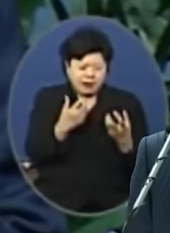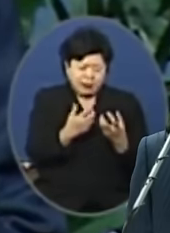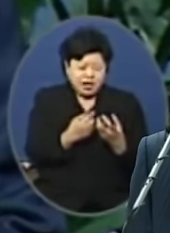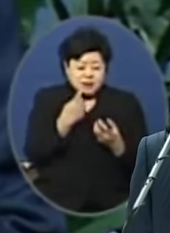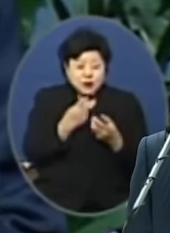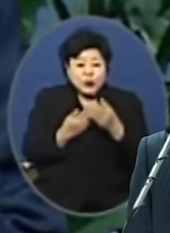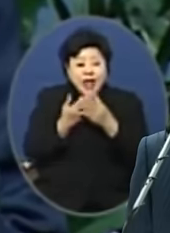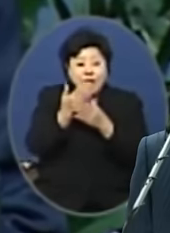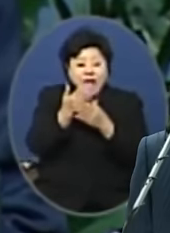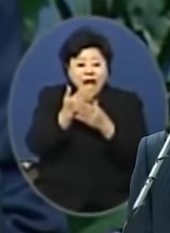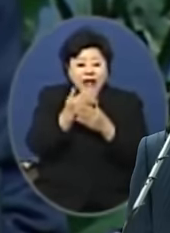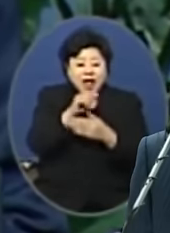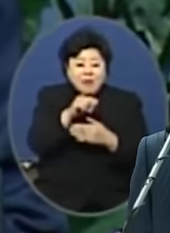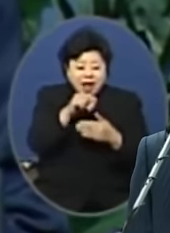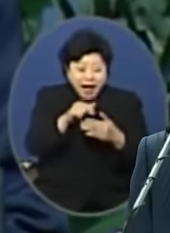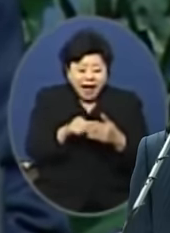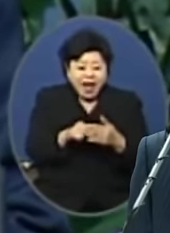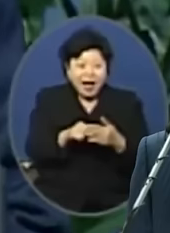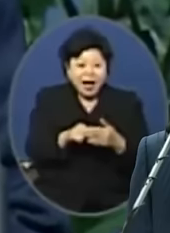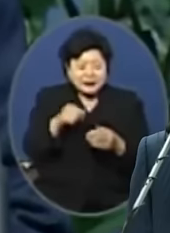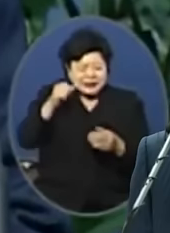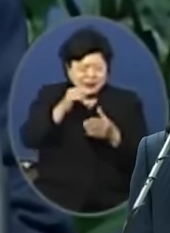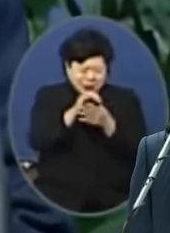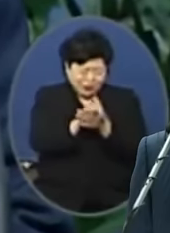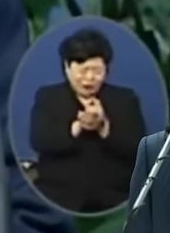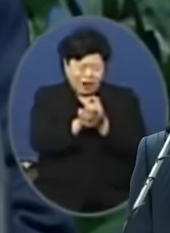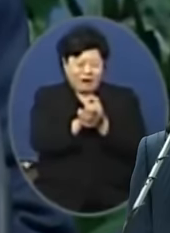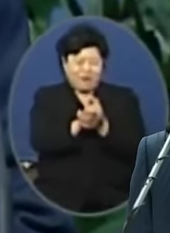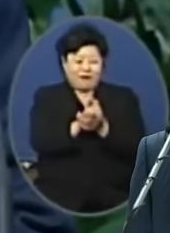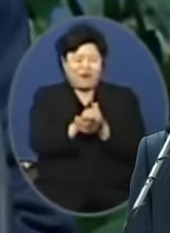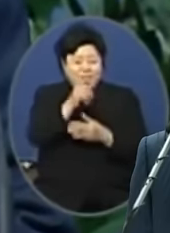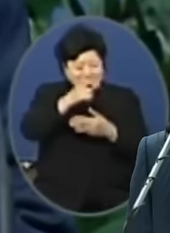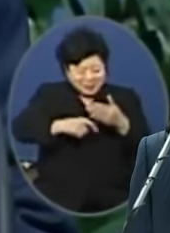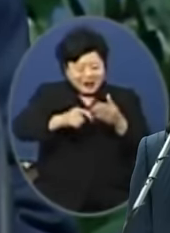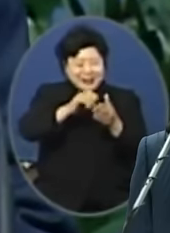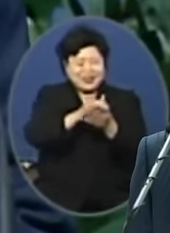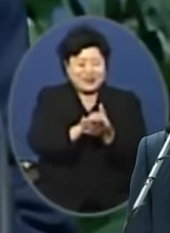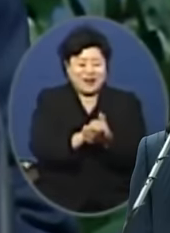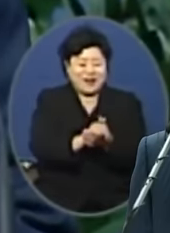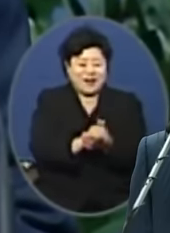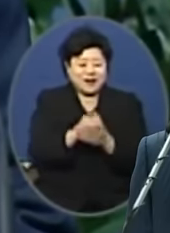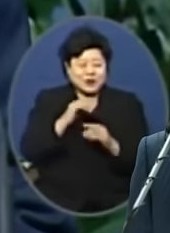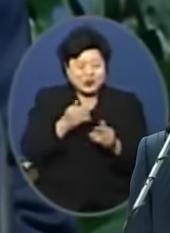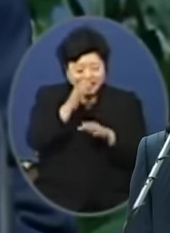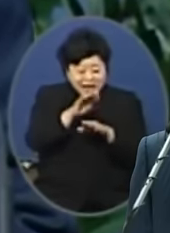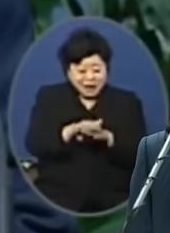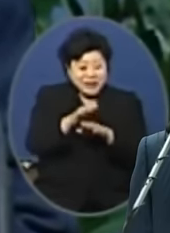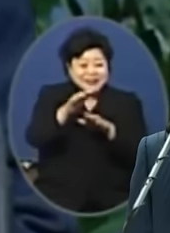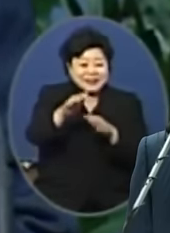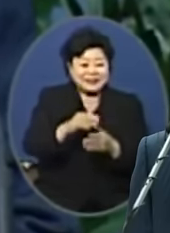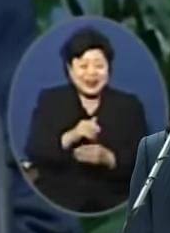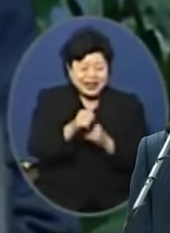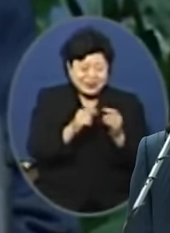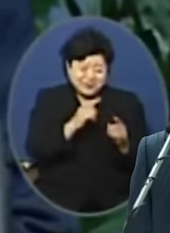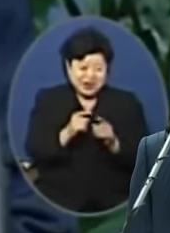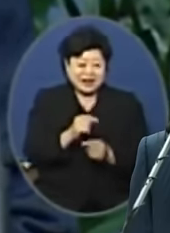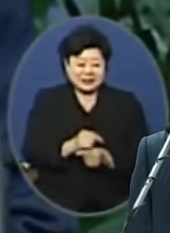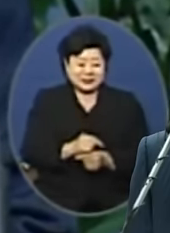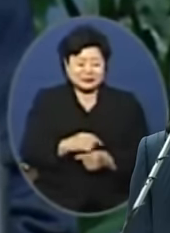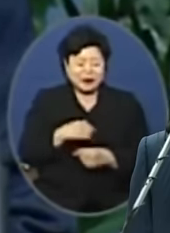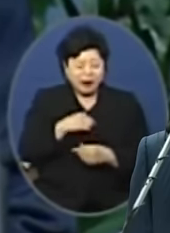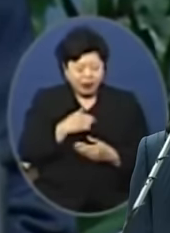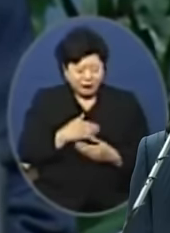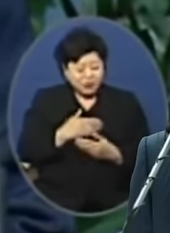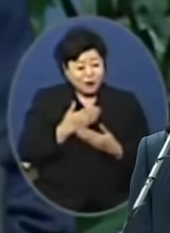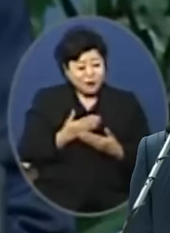입으로 나오는데 마음에 새벽기도 가고 철야기도 하고 주일날 예배드리고 하나님 말씀으로 감동을